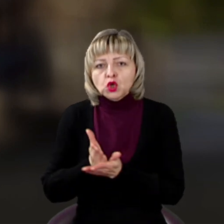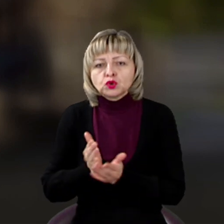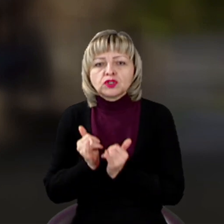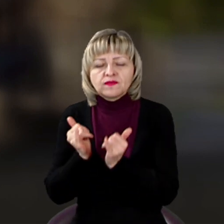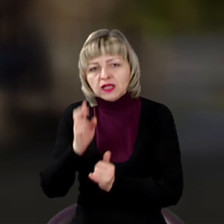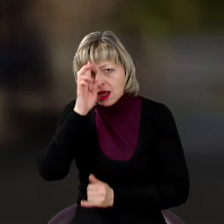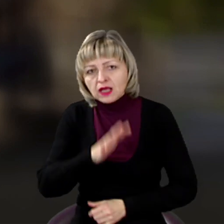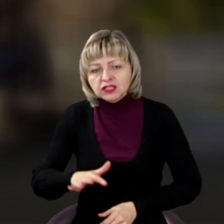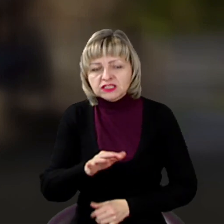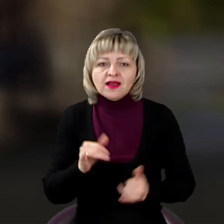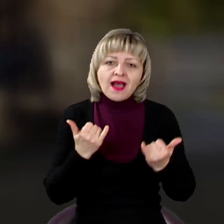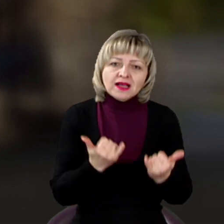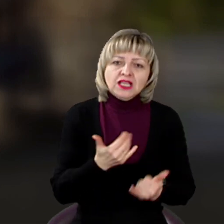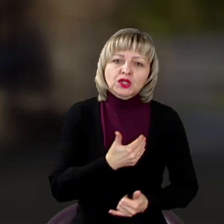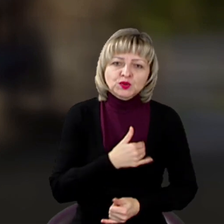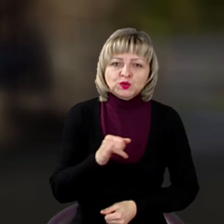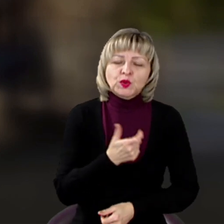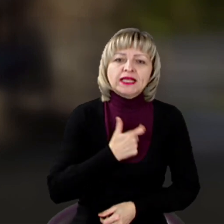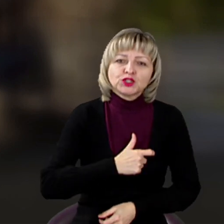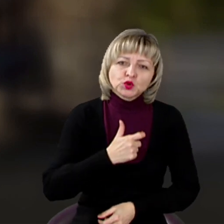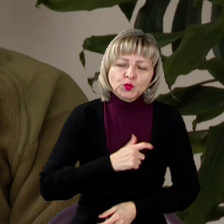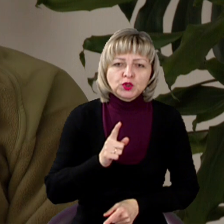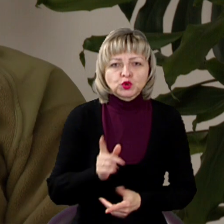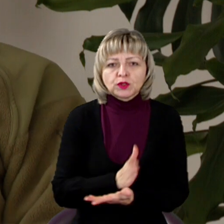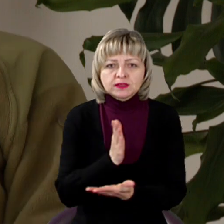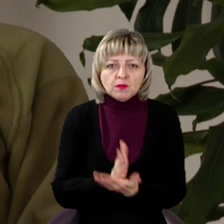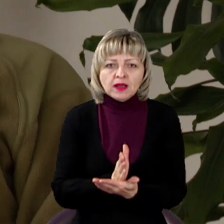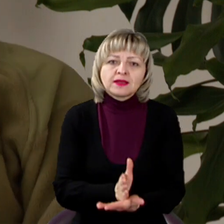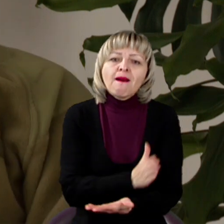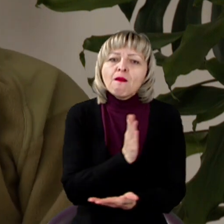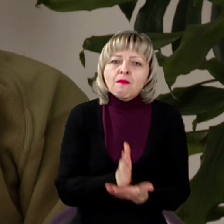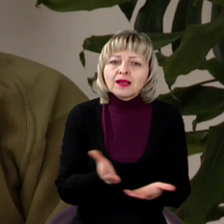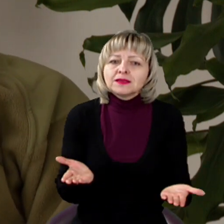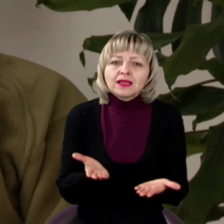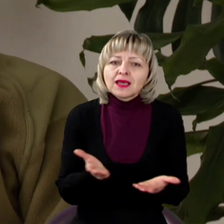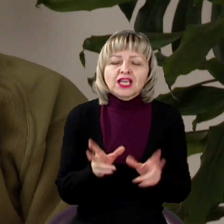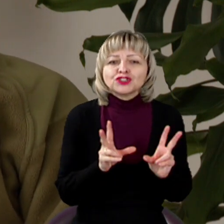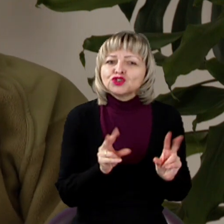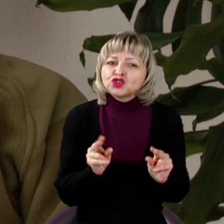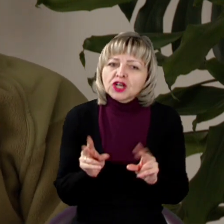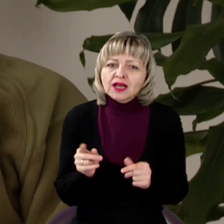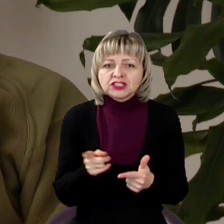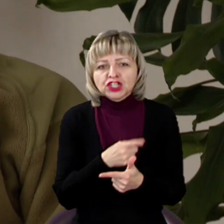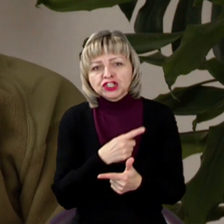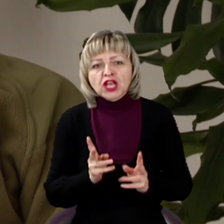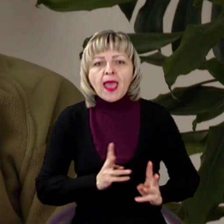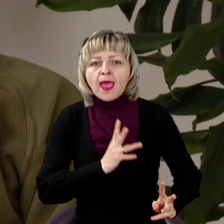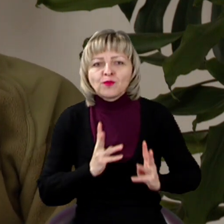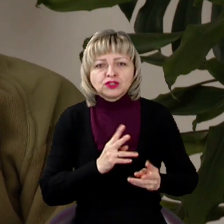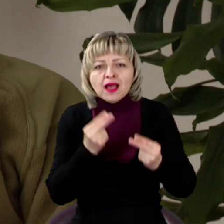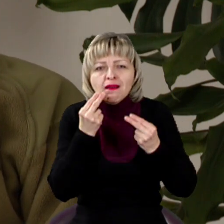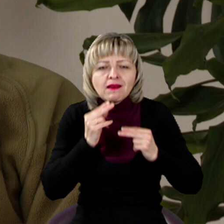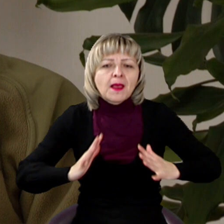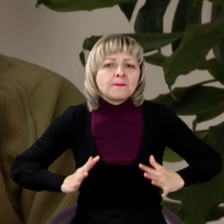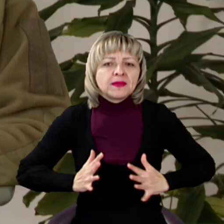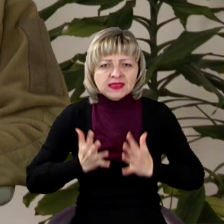хочу так, якби і собі щось мати. Мати якесь щастя чи якесь емоціональне піднесення